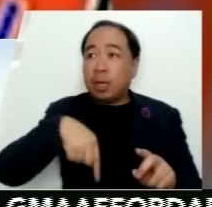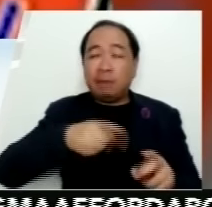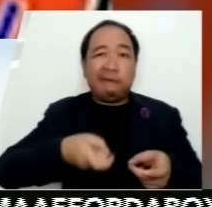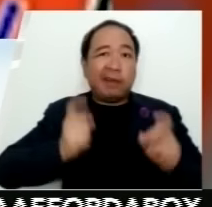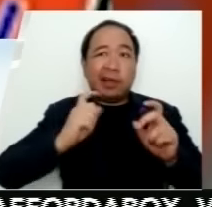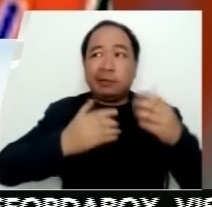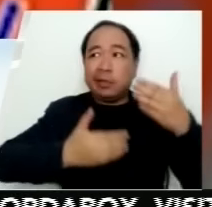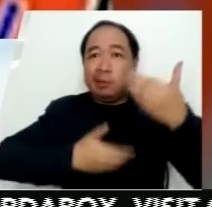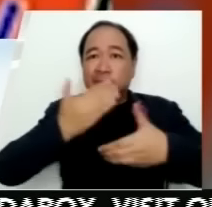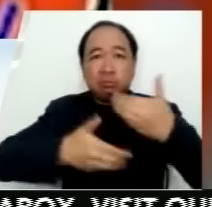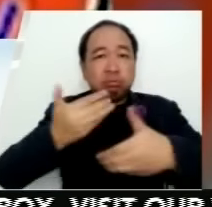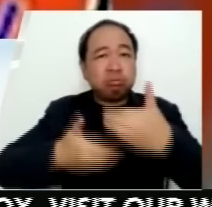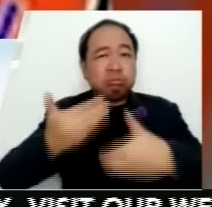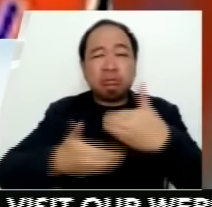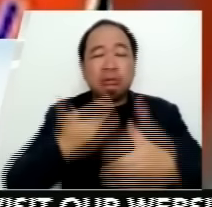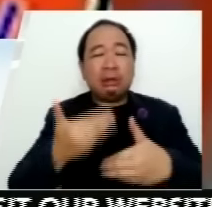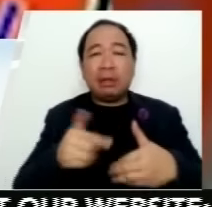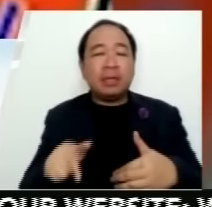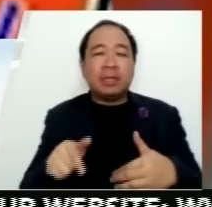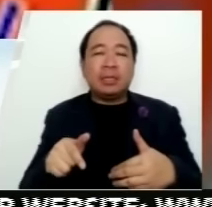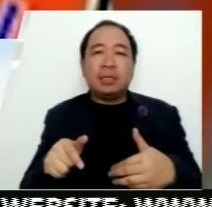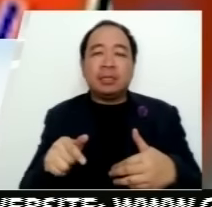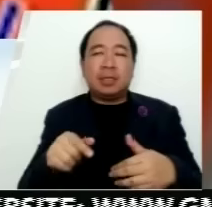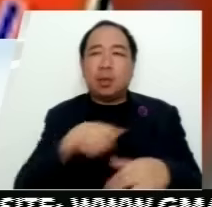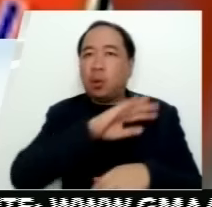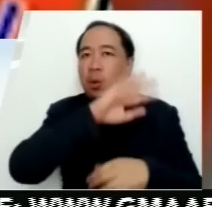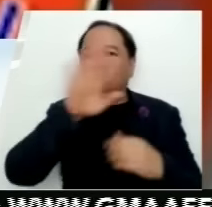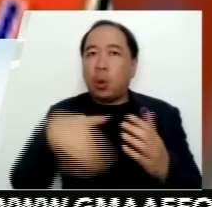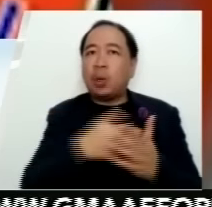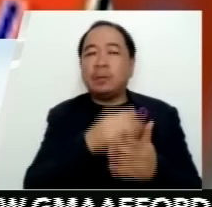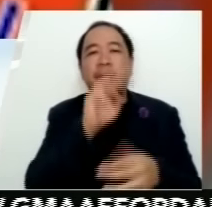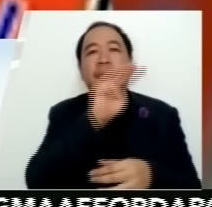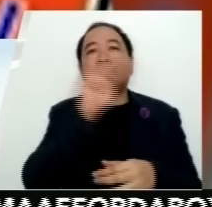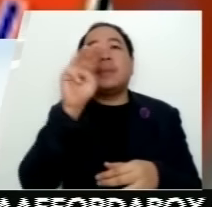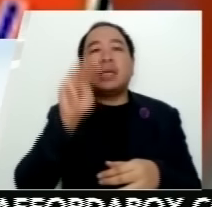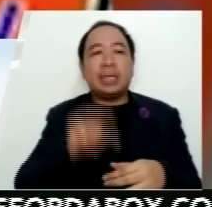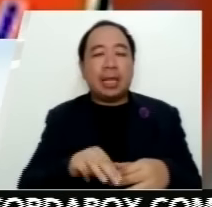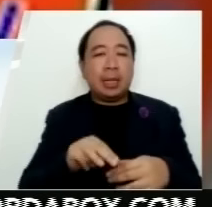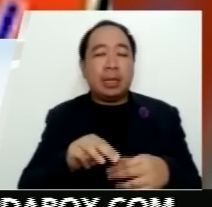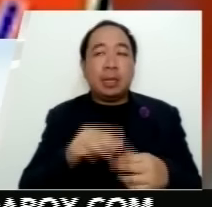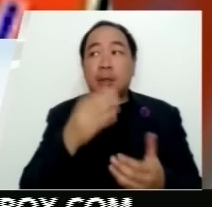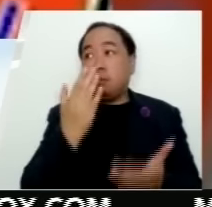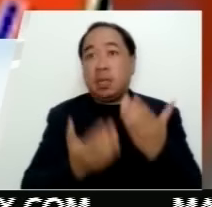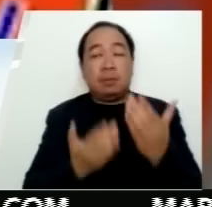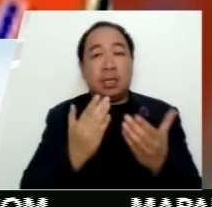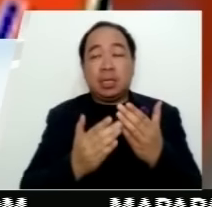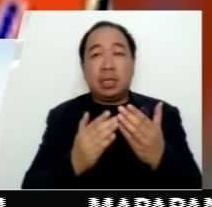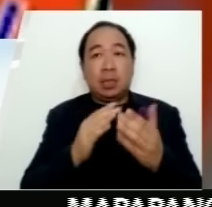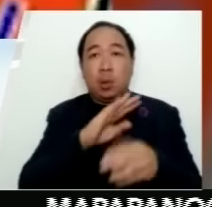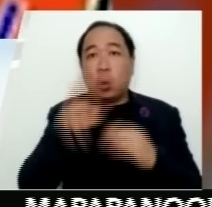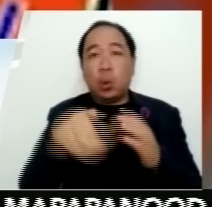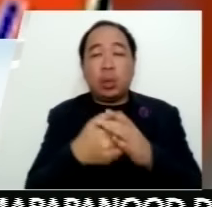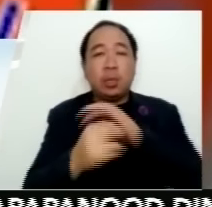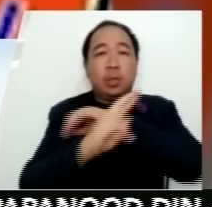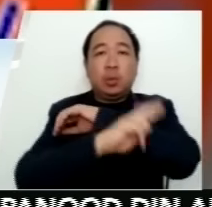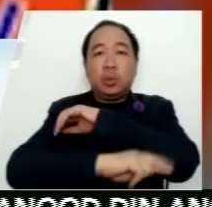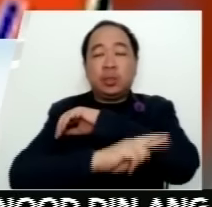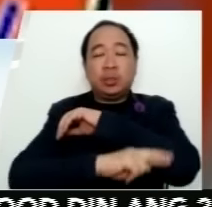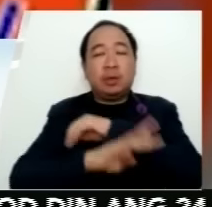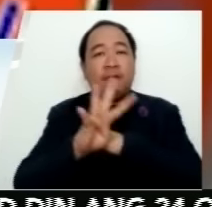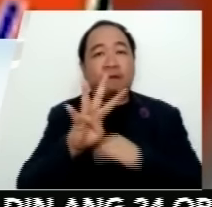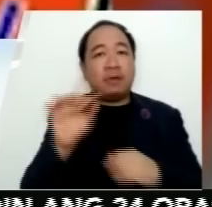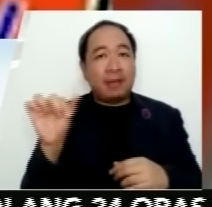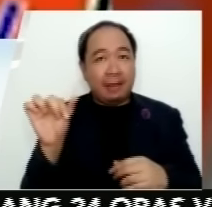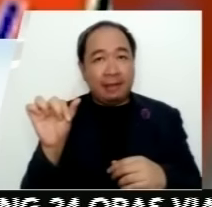ito, the whole Metro Manila, perhaps the whole region for part of the whole region 4A and region